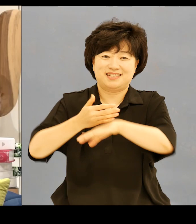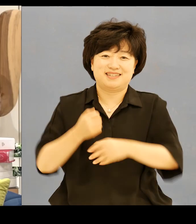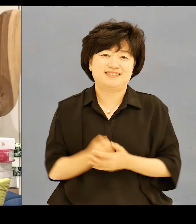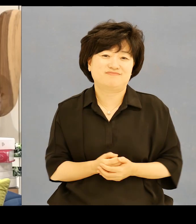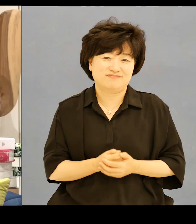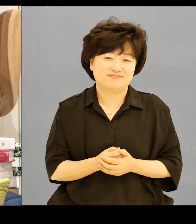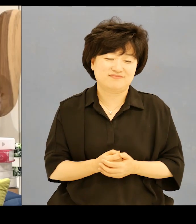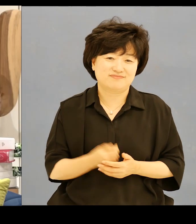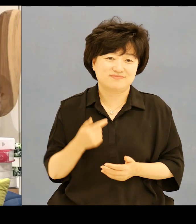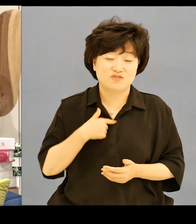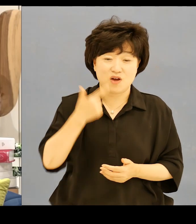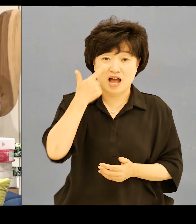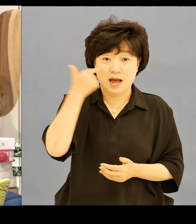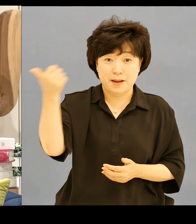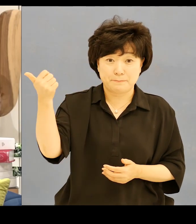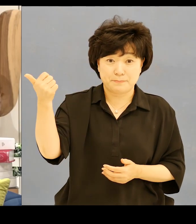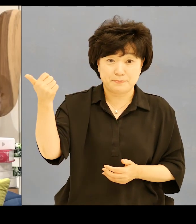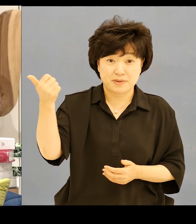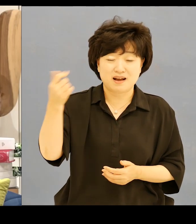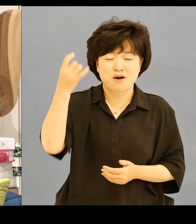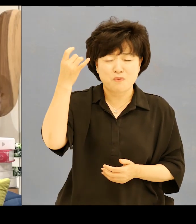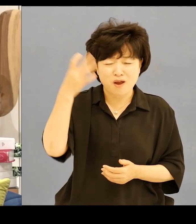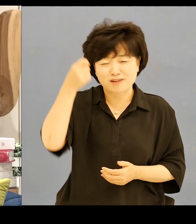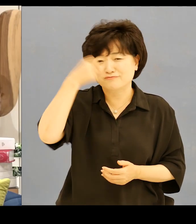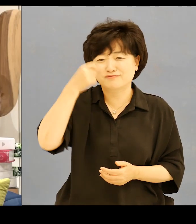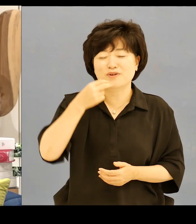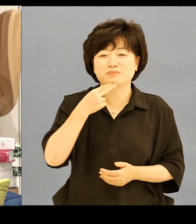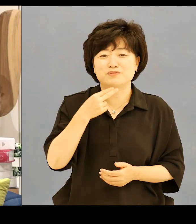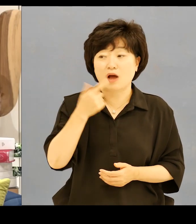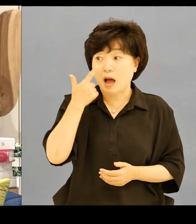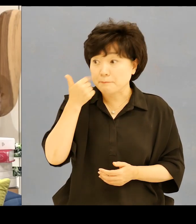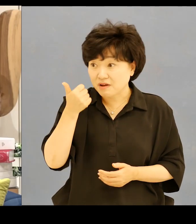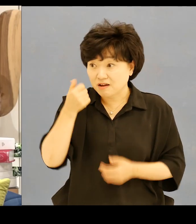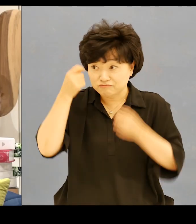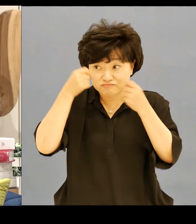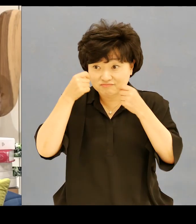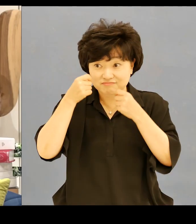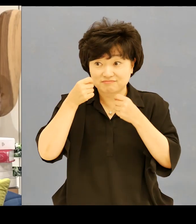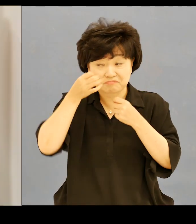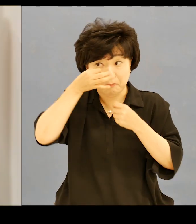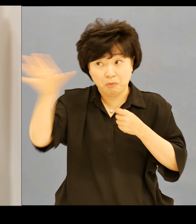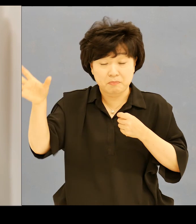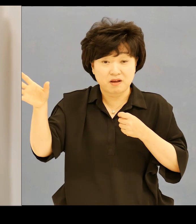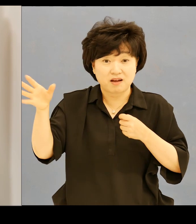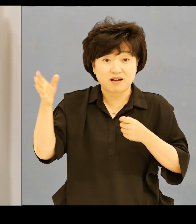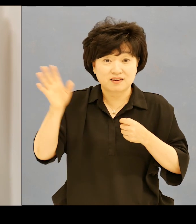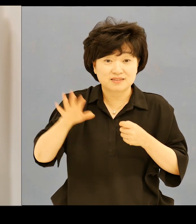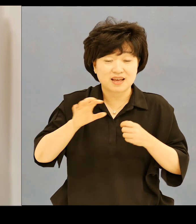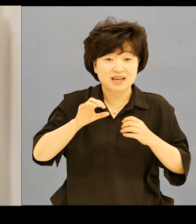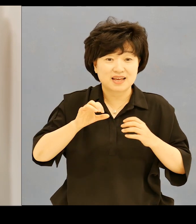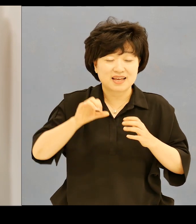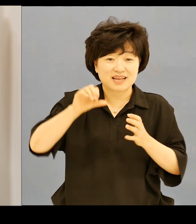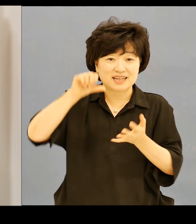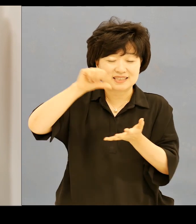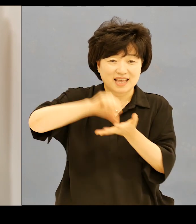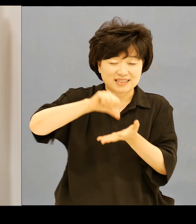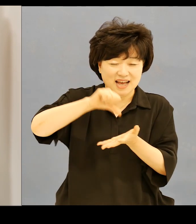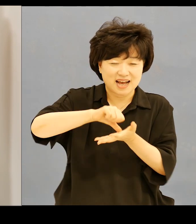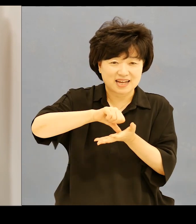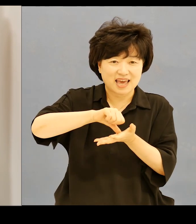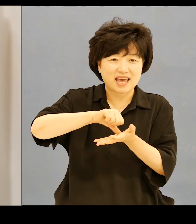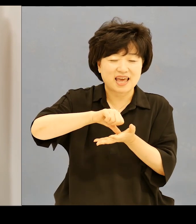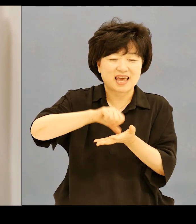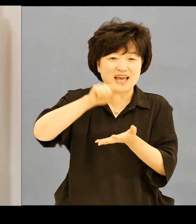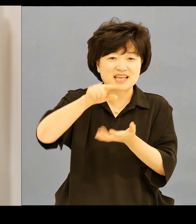아빠께서 원래 잘 안 우시는 거 본 적이 없는데 이제 그 세상에 이런 일이에서 그 촬영을